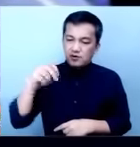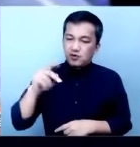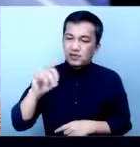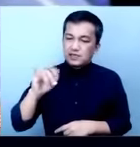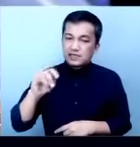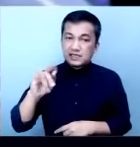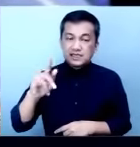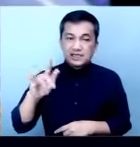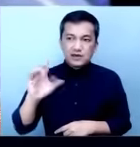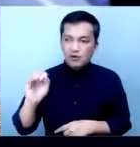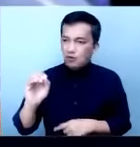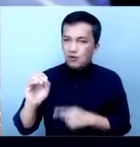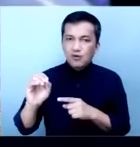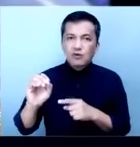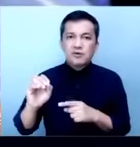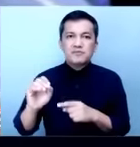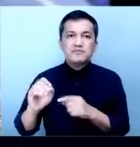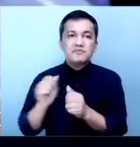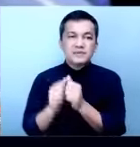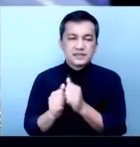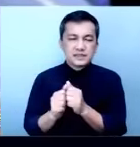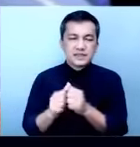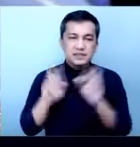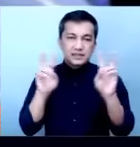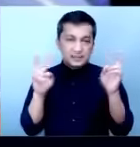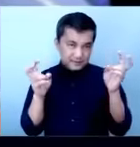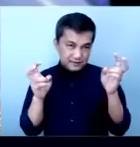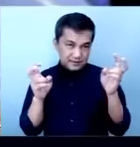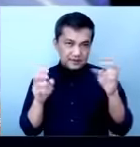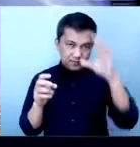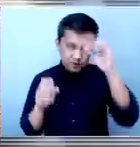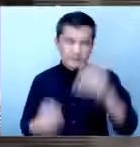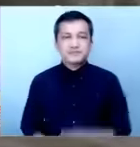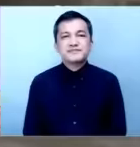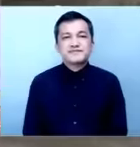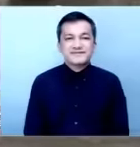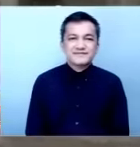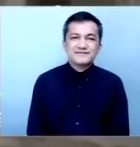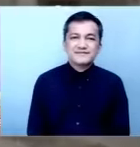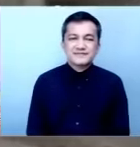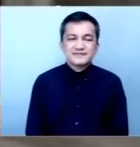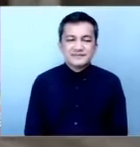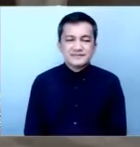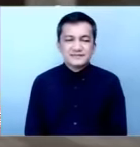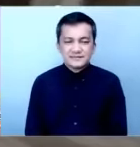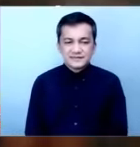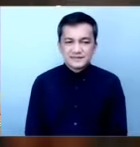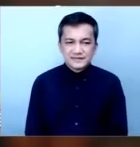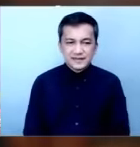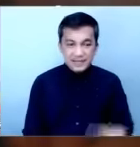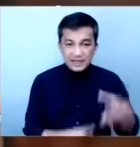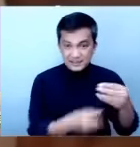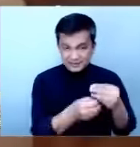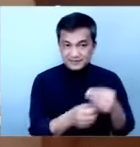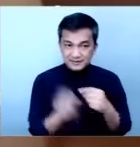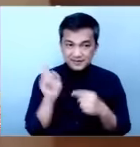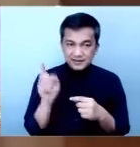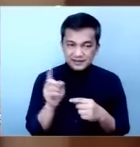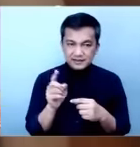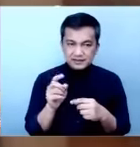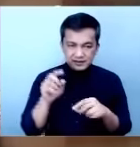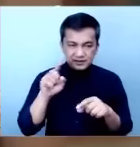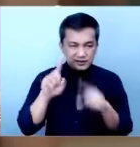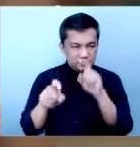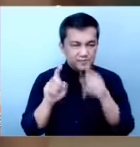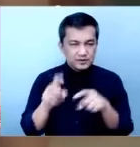pagpapakilala na politiko, na controversial, lalaki yon. At eto pa nga, naungkat din ni Christy